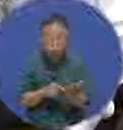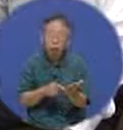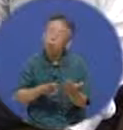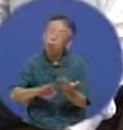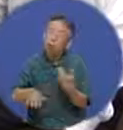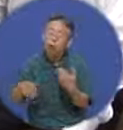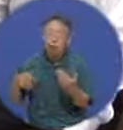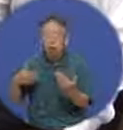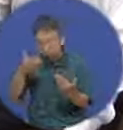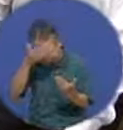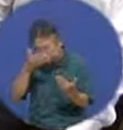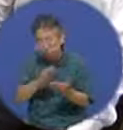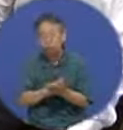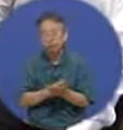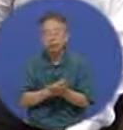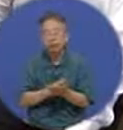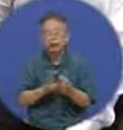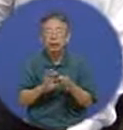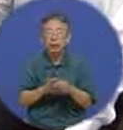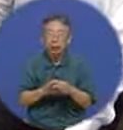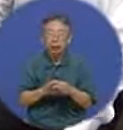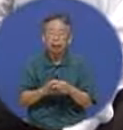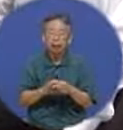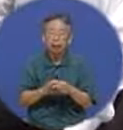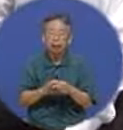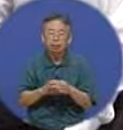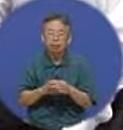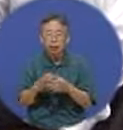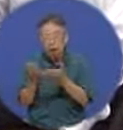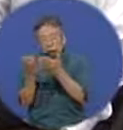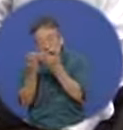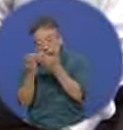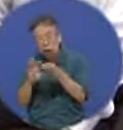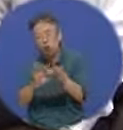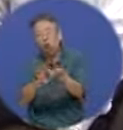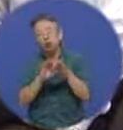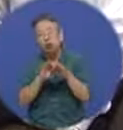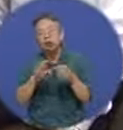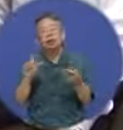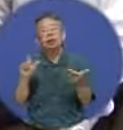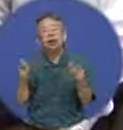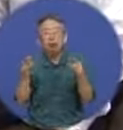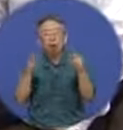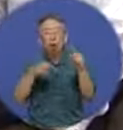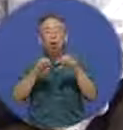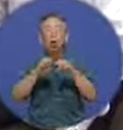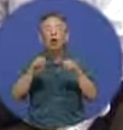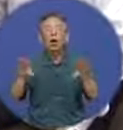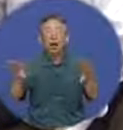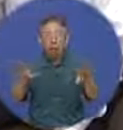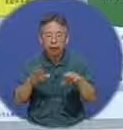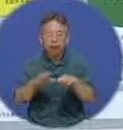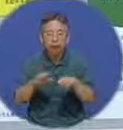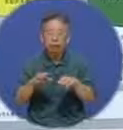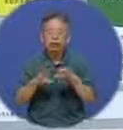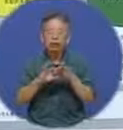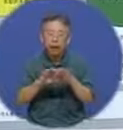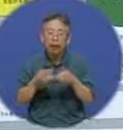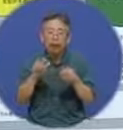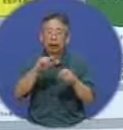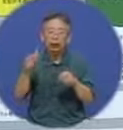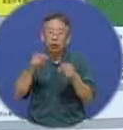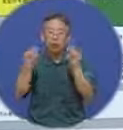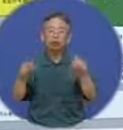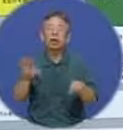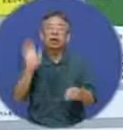ね、 はい、 だからそれはあのこれはあの秘密の通信じゃなくて、その公開されているところにいろんな問題が起こっているわけですから